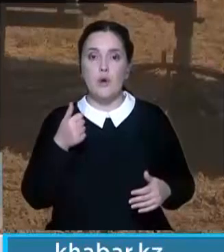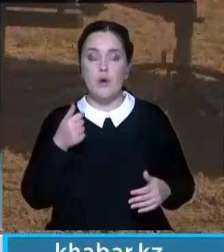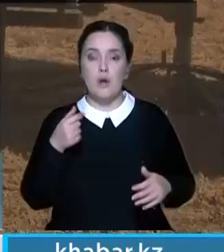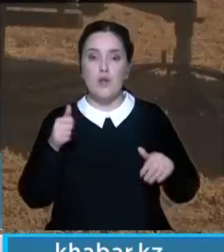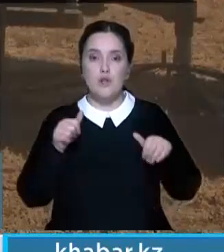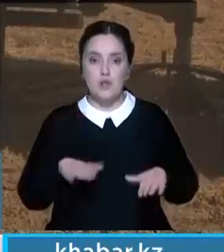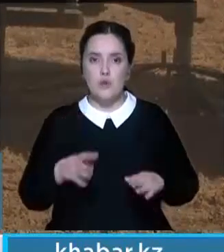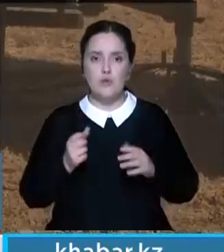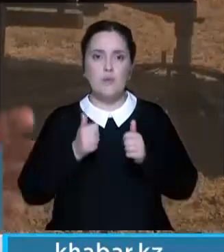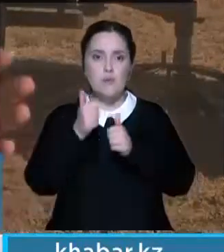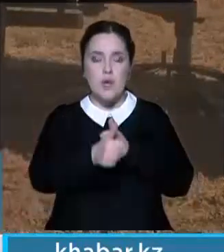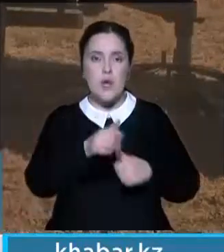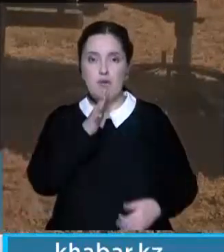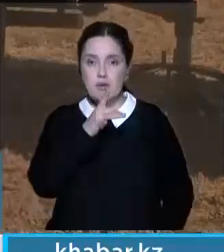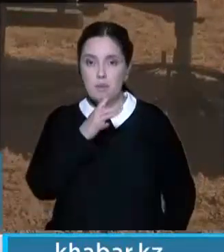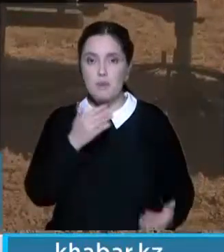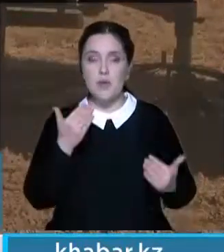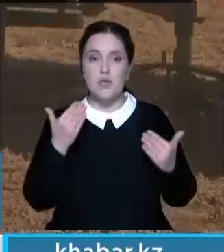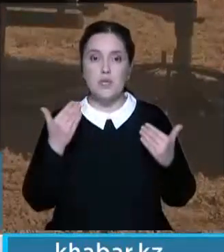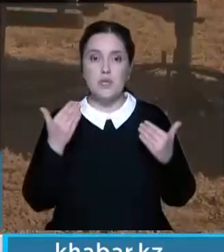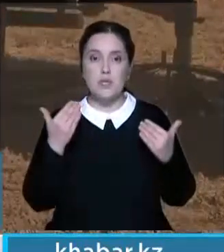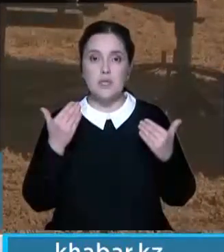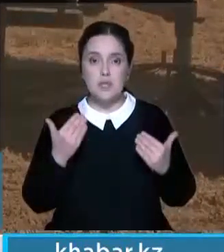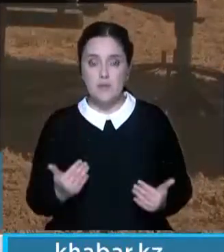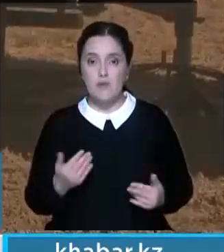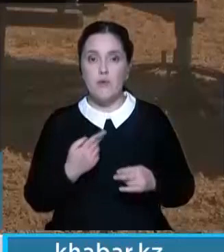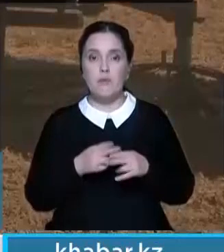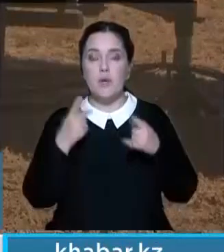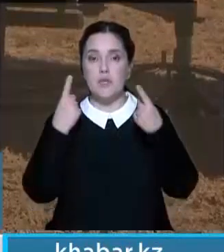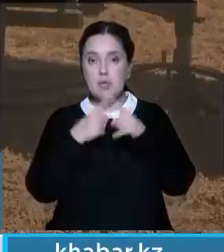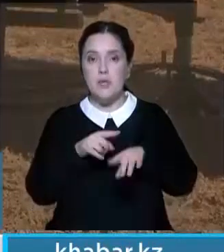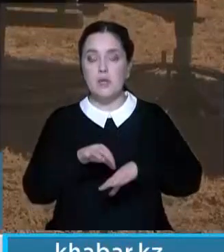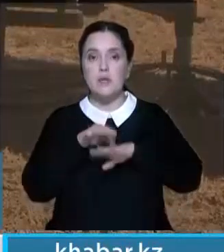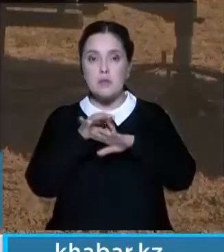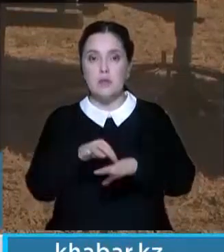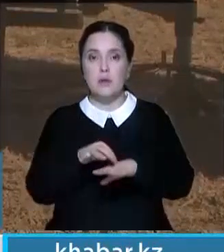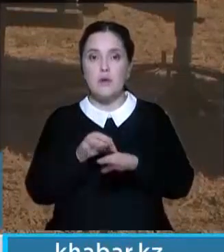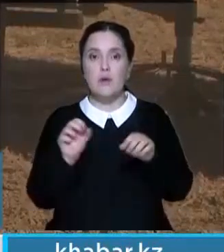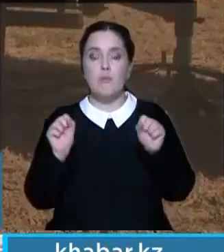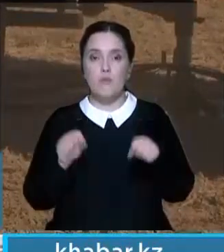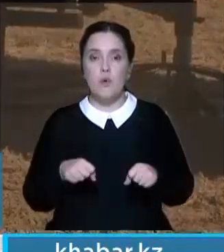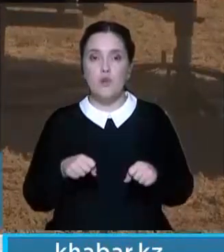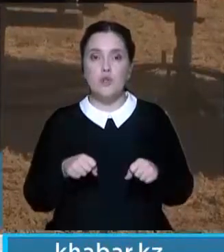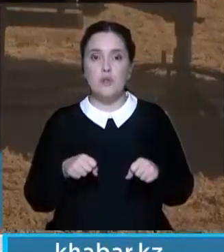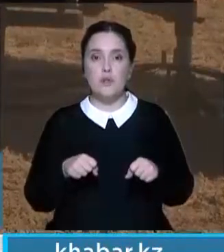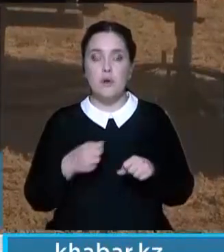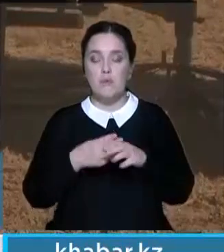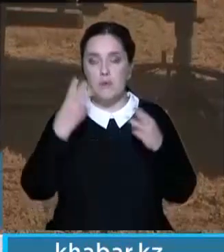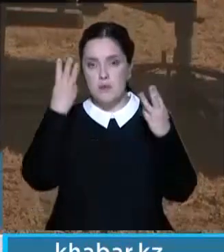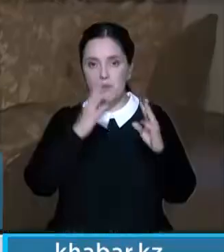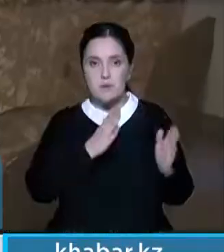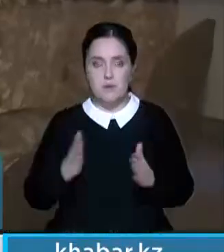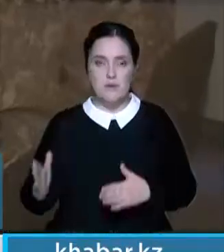намного опережали свое время. И сегодня при определенной модернизации и техническом сопровождении комплекс вполне может конкурировать с более современными